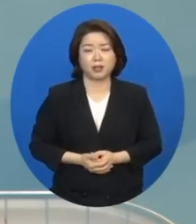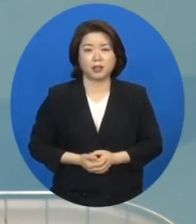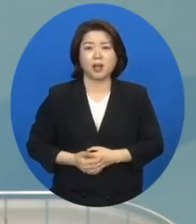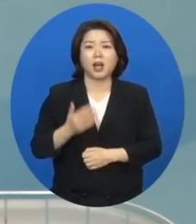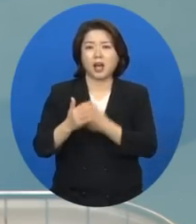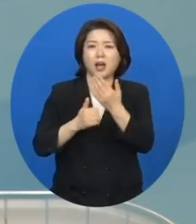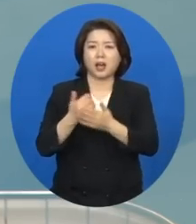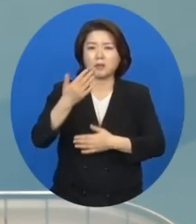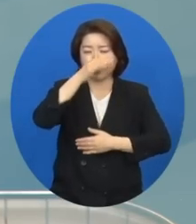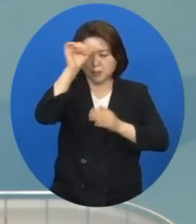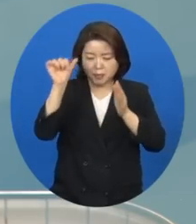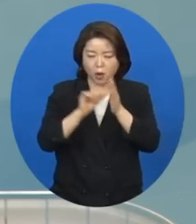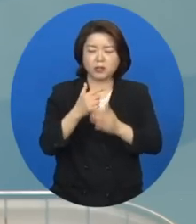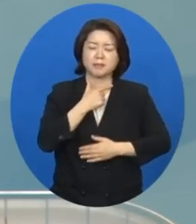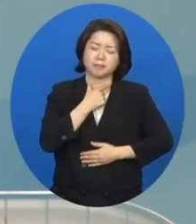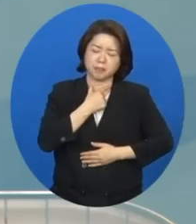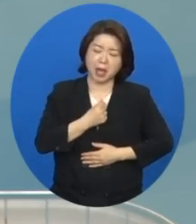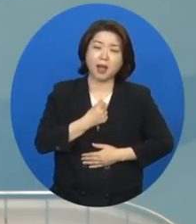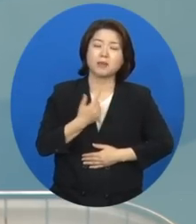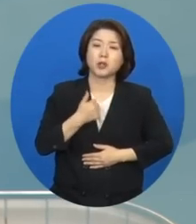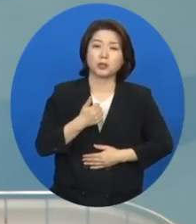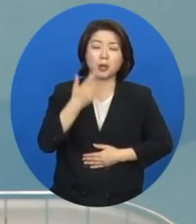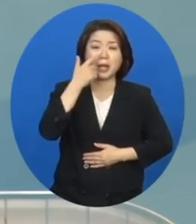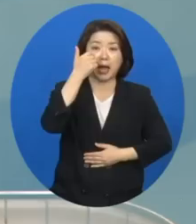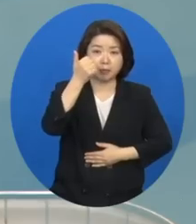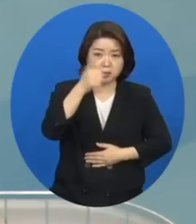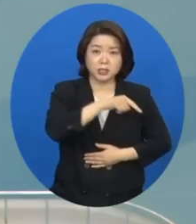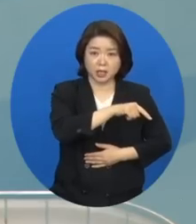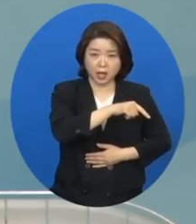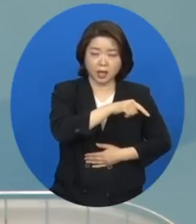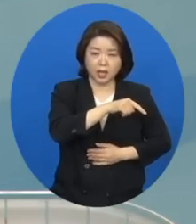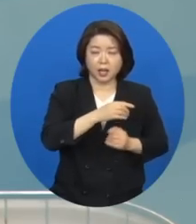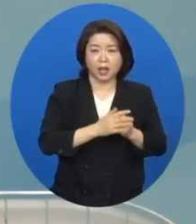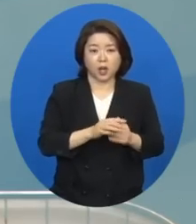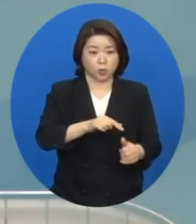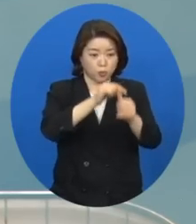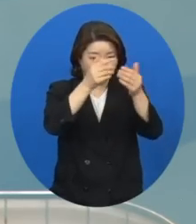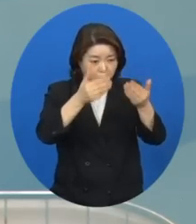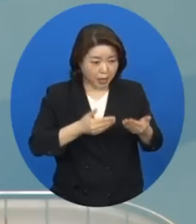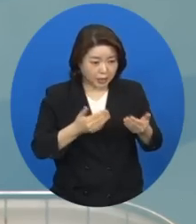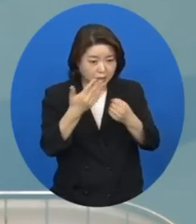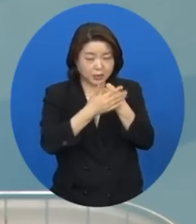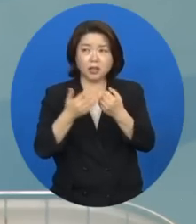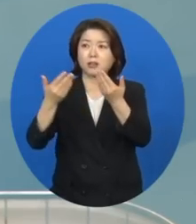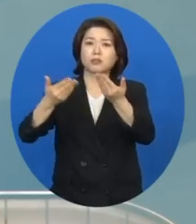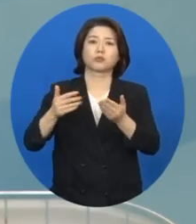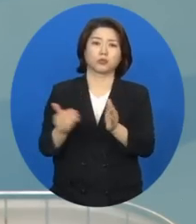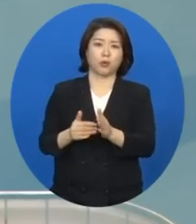하나님 제 평생의 소원이었던 아버지께서 구원받는 은혜를 보게 하셨어요.